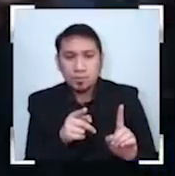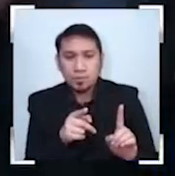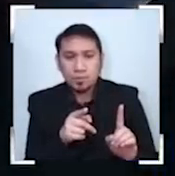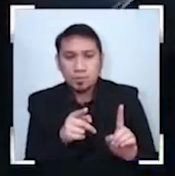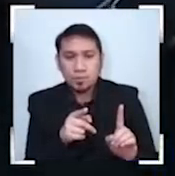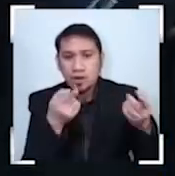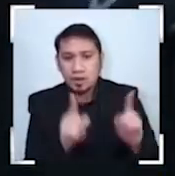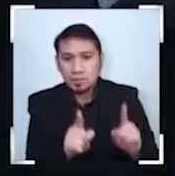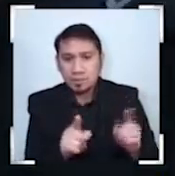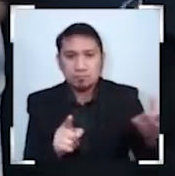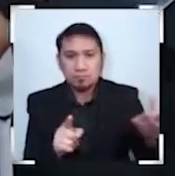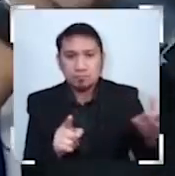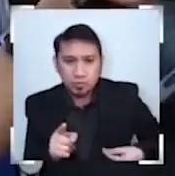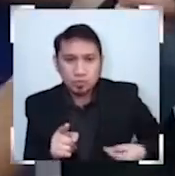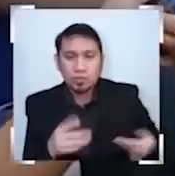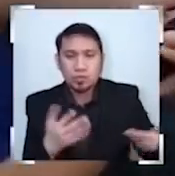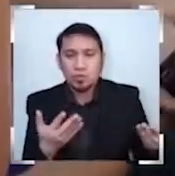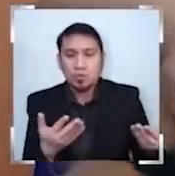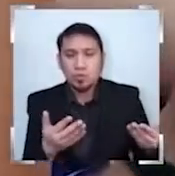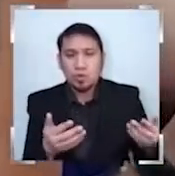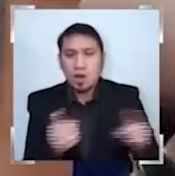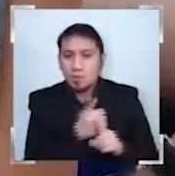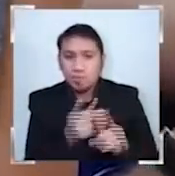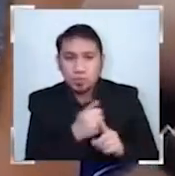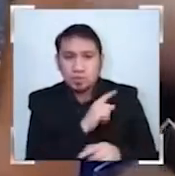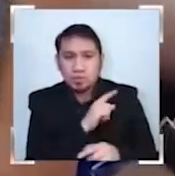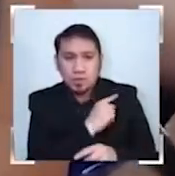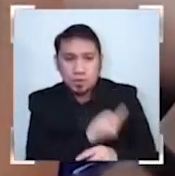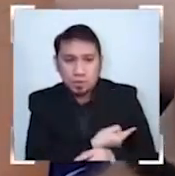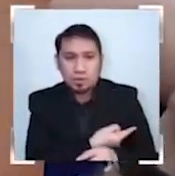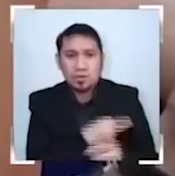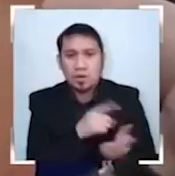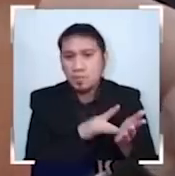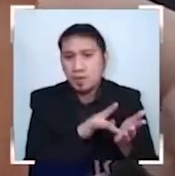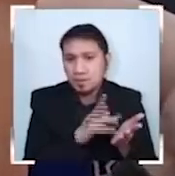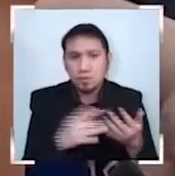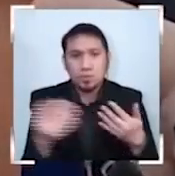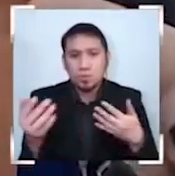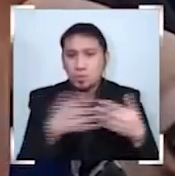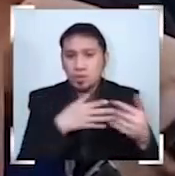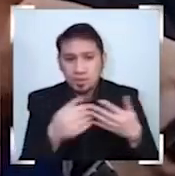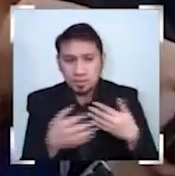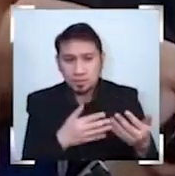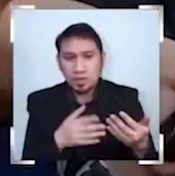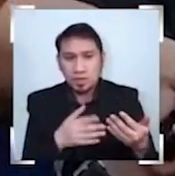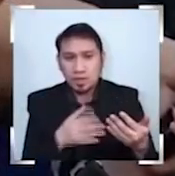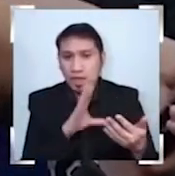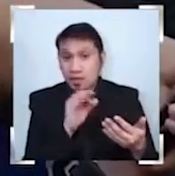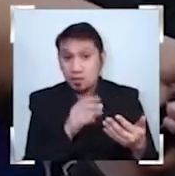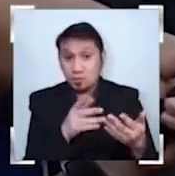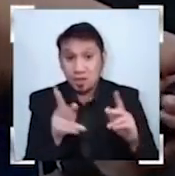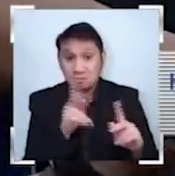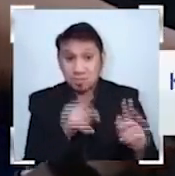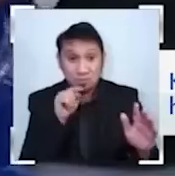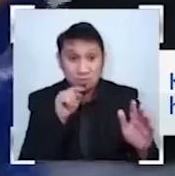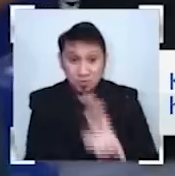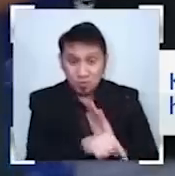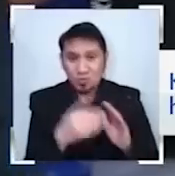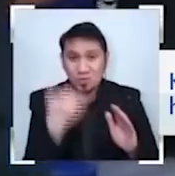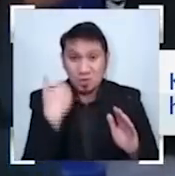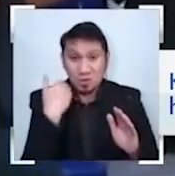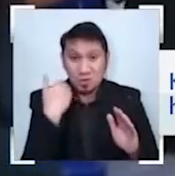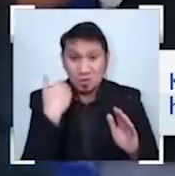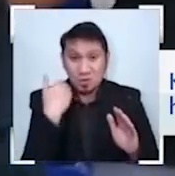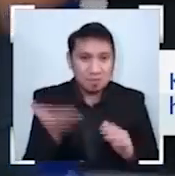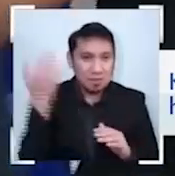corruption, or maybe up to the point na mga pumatay, you know, sa mga tao noong araw.